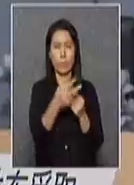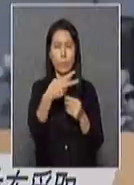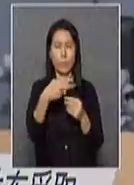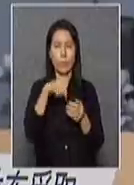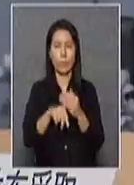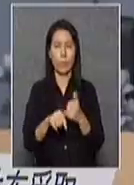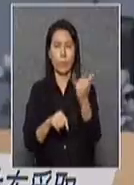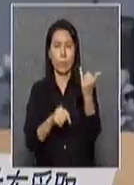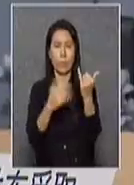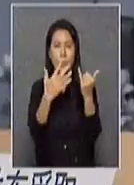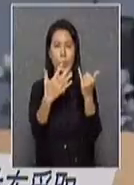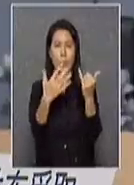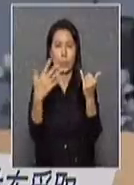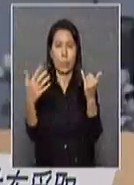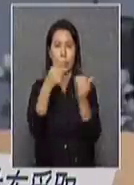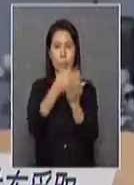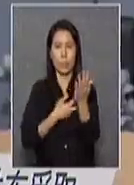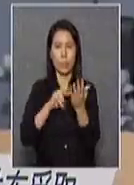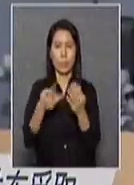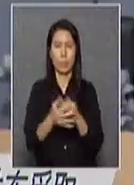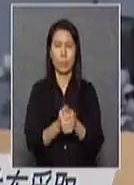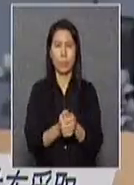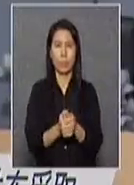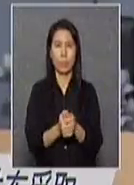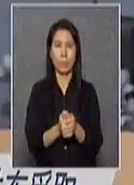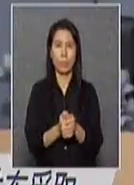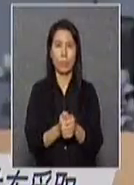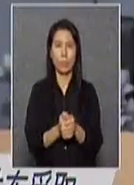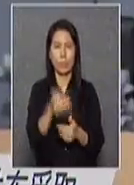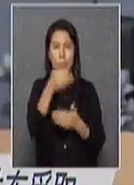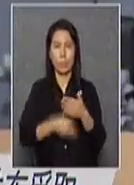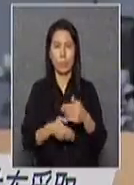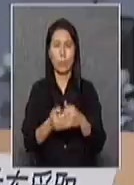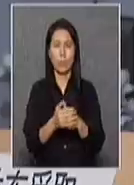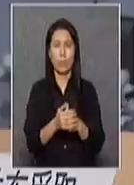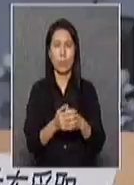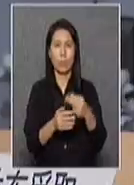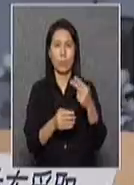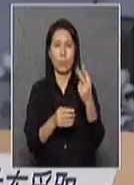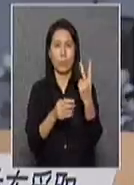第655項修正案，削減